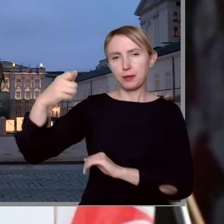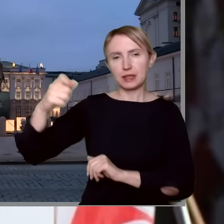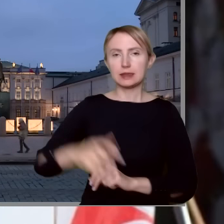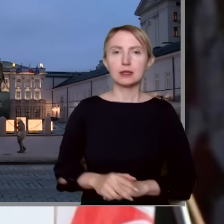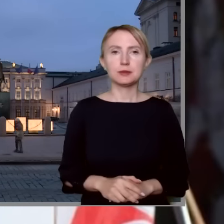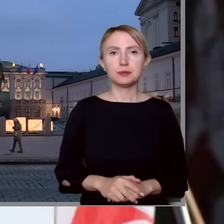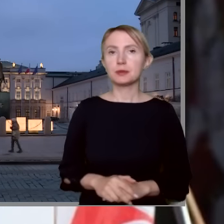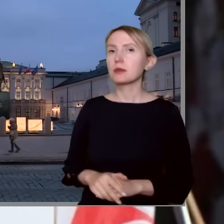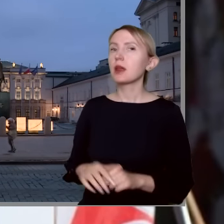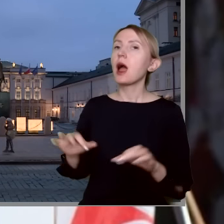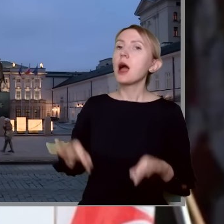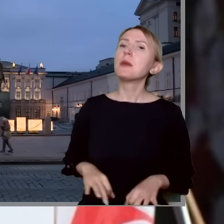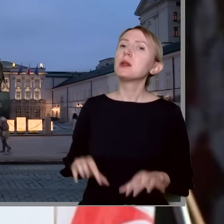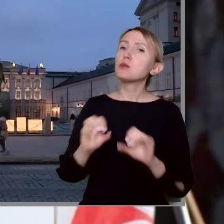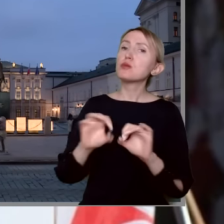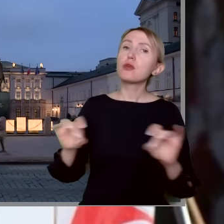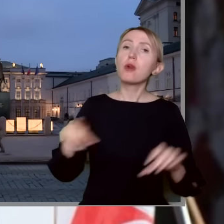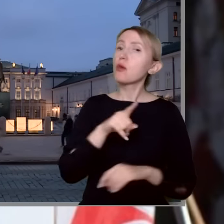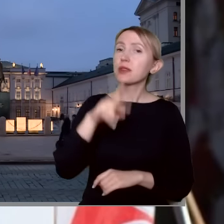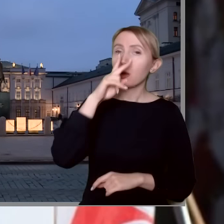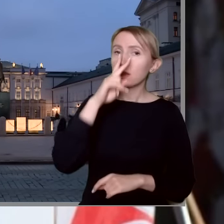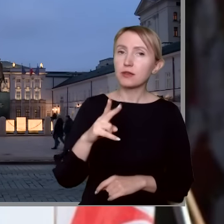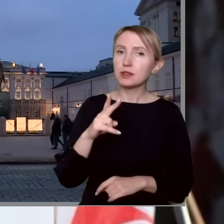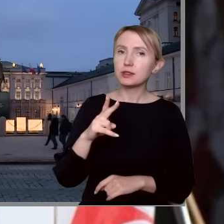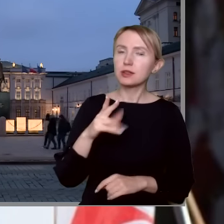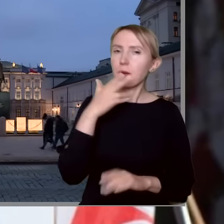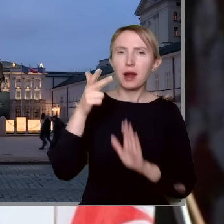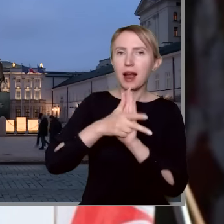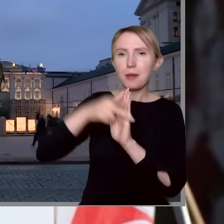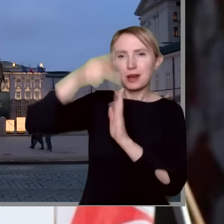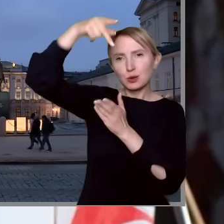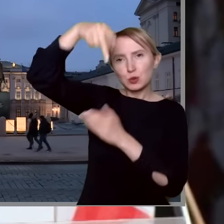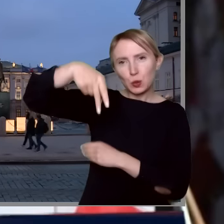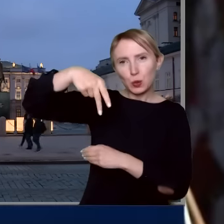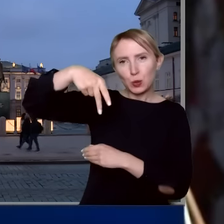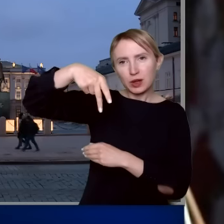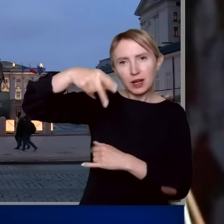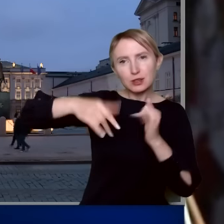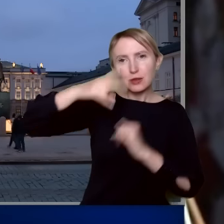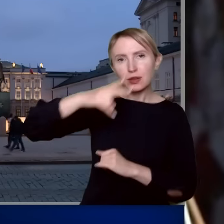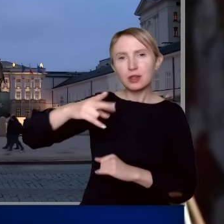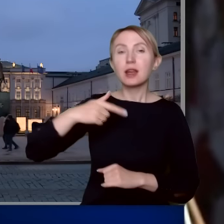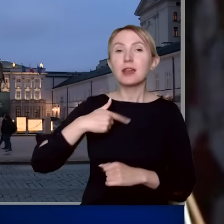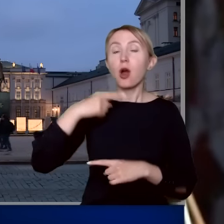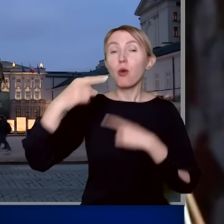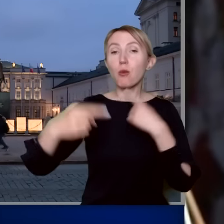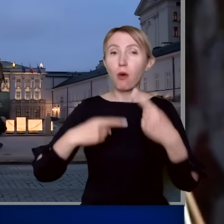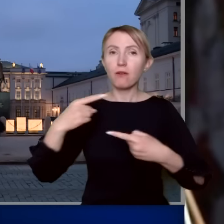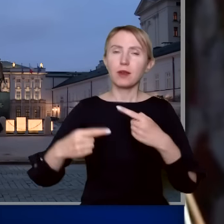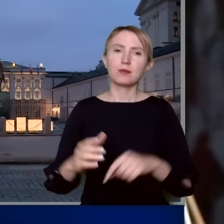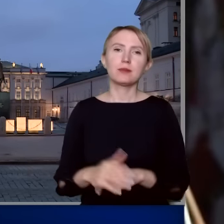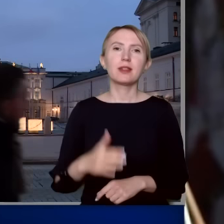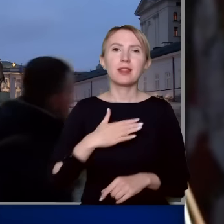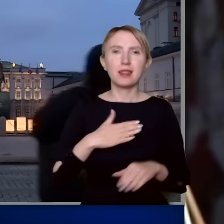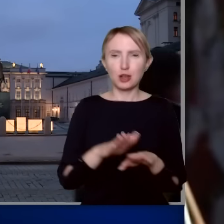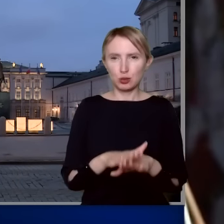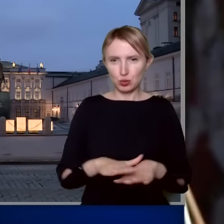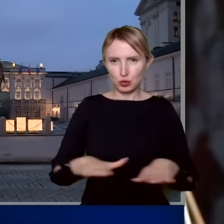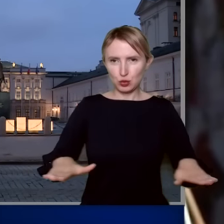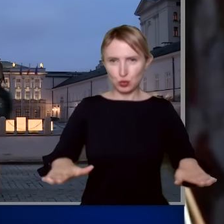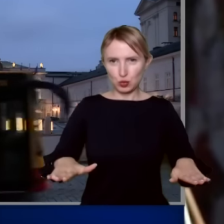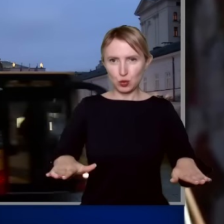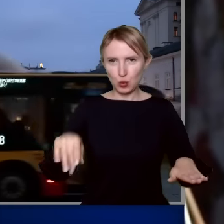profesorze, państwo tego nie widzą, nie mają państwo takiej kamery z góry. Gdyby państwo mieli ten obraz, ja go opiszę na naszym stole telewizyjnym. Po